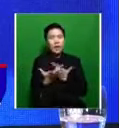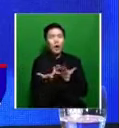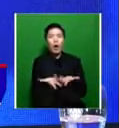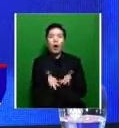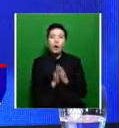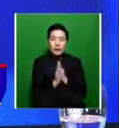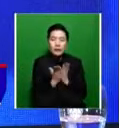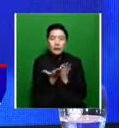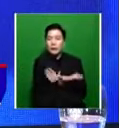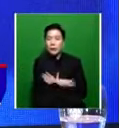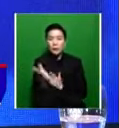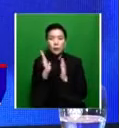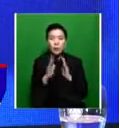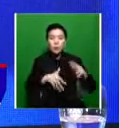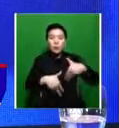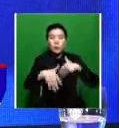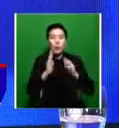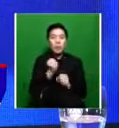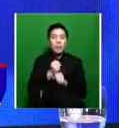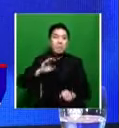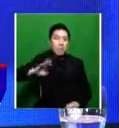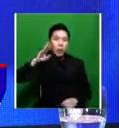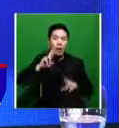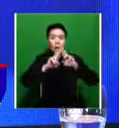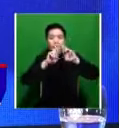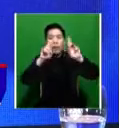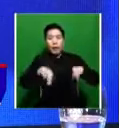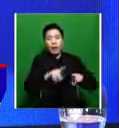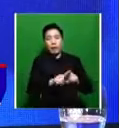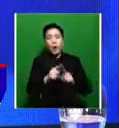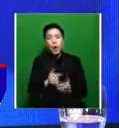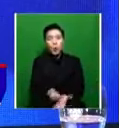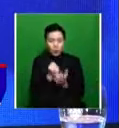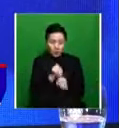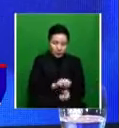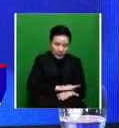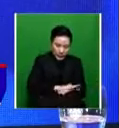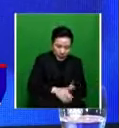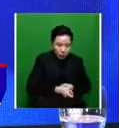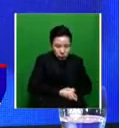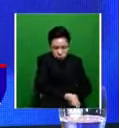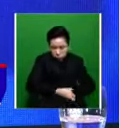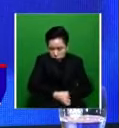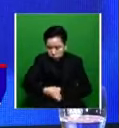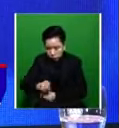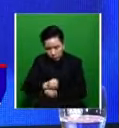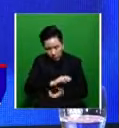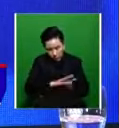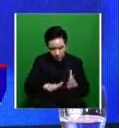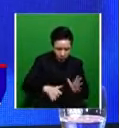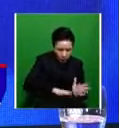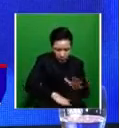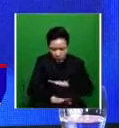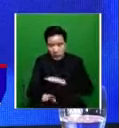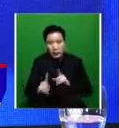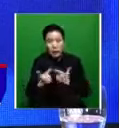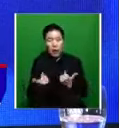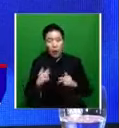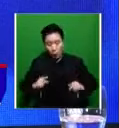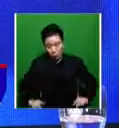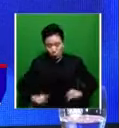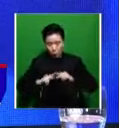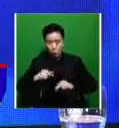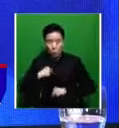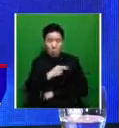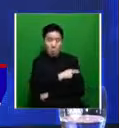เรียนขอความกรุณาผู้ประกอบการนะครับช่วยกันทำบิ๊กคลีนนิ่งให้สะอาดนะครับกระทรวงสาธารณสุขจะใช้บุคลาก